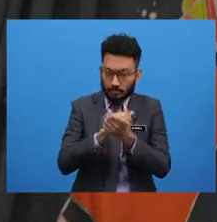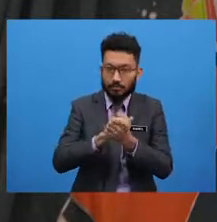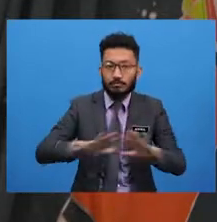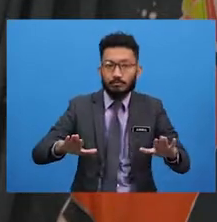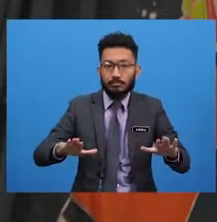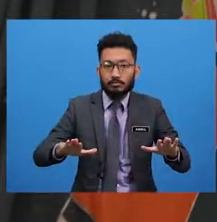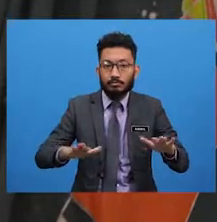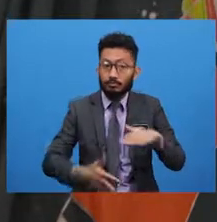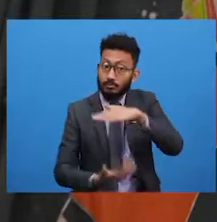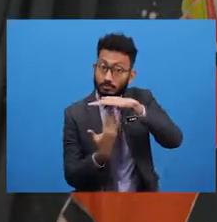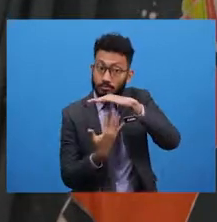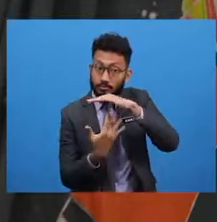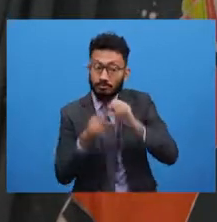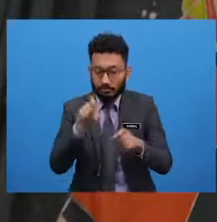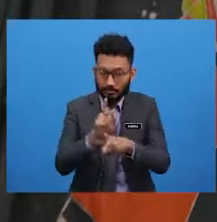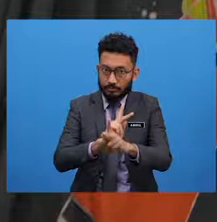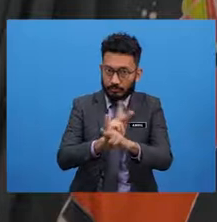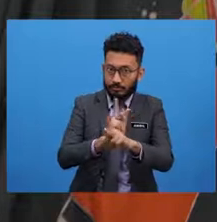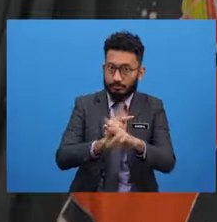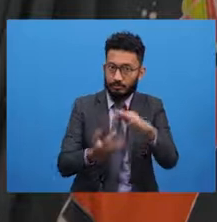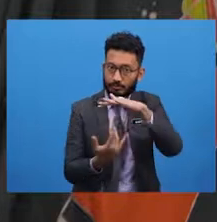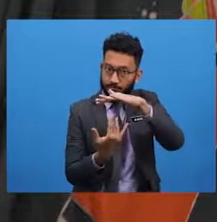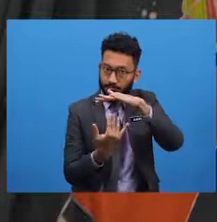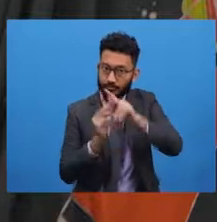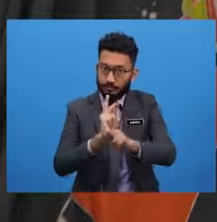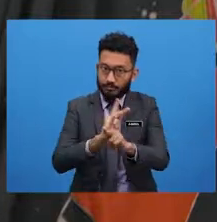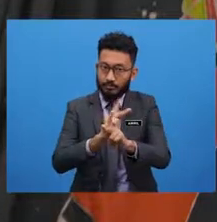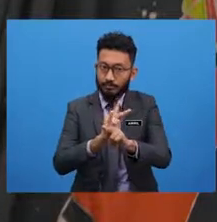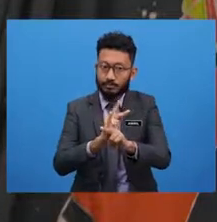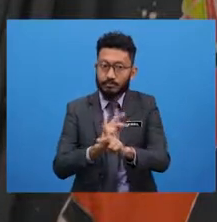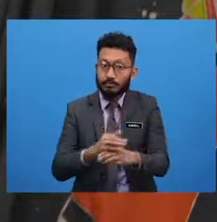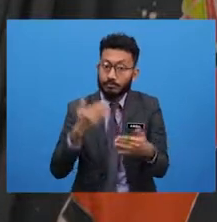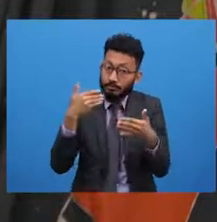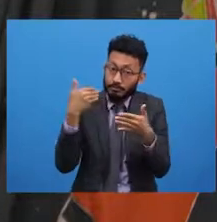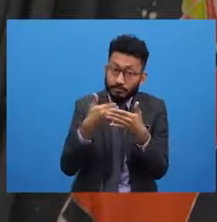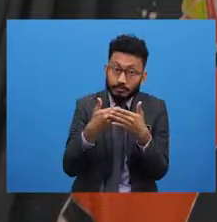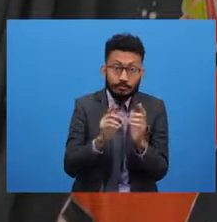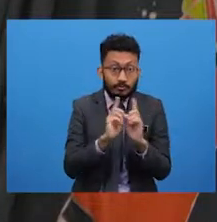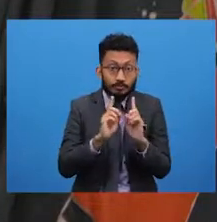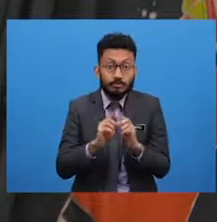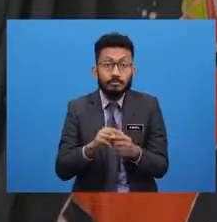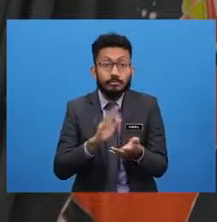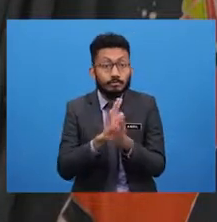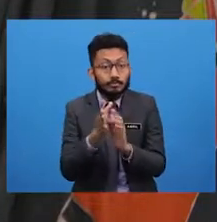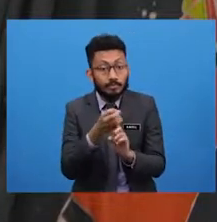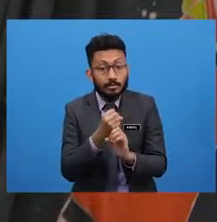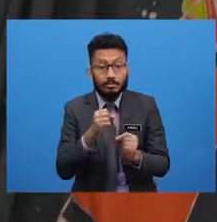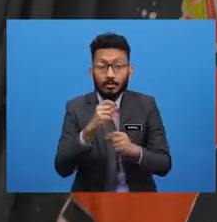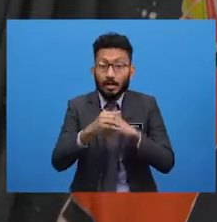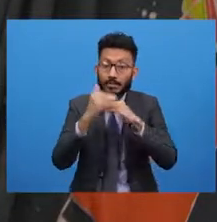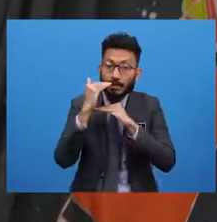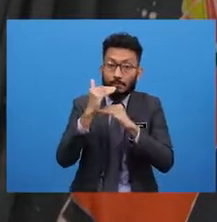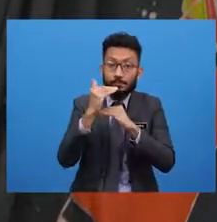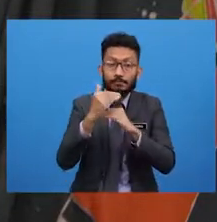api dapur dengan berhati-hati. Tunggu sehingga lilin cair dan mencapai tahap kepanasan yang